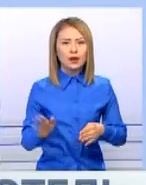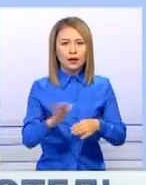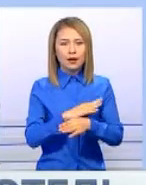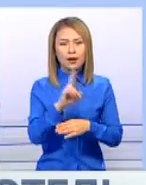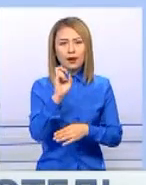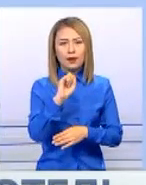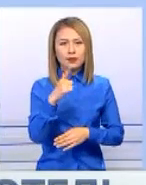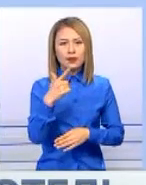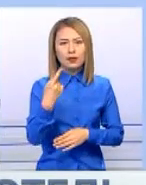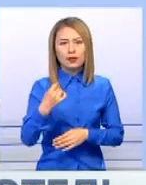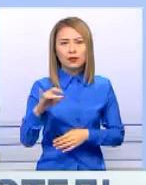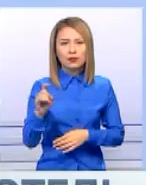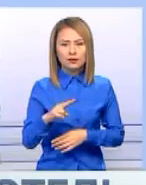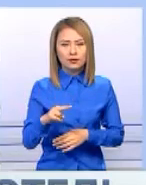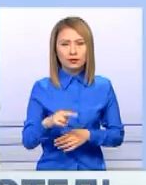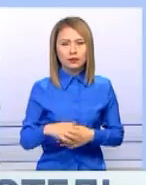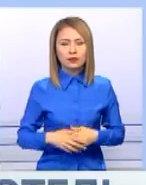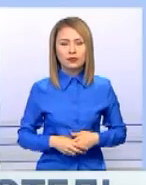Қазград деген